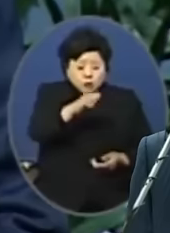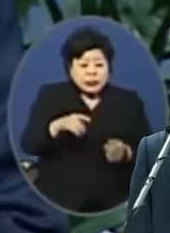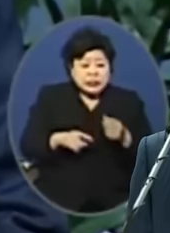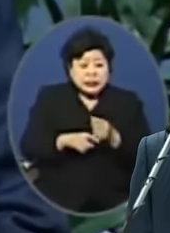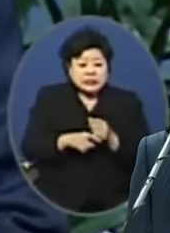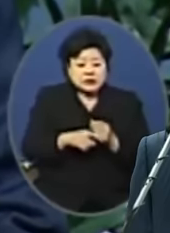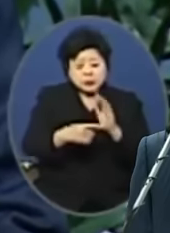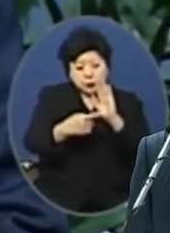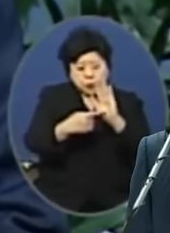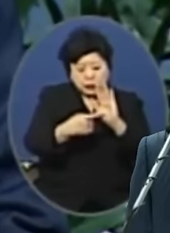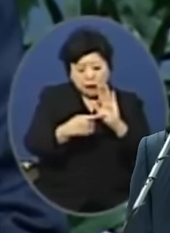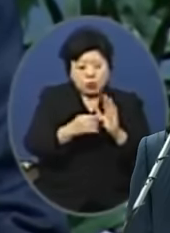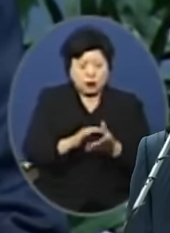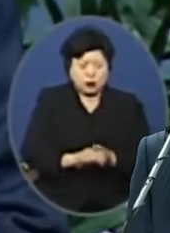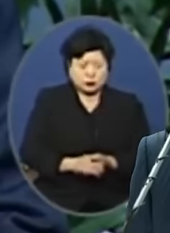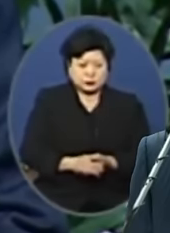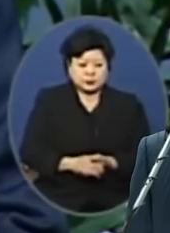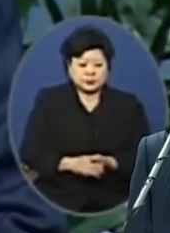뜻을 표시함으로